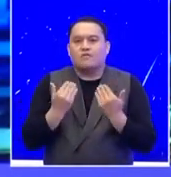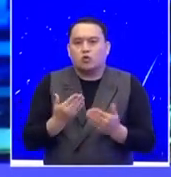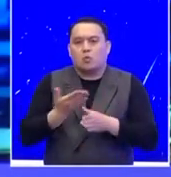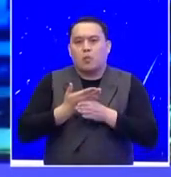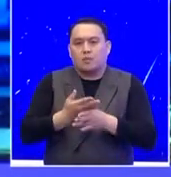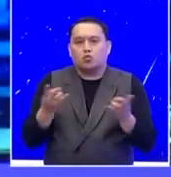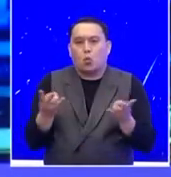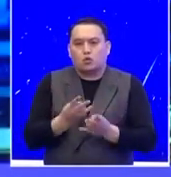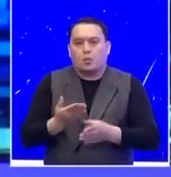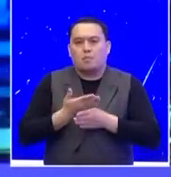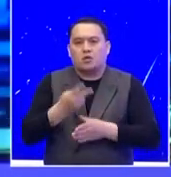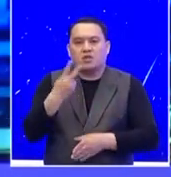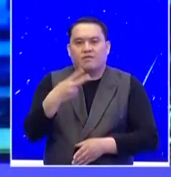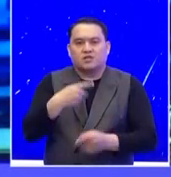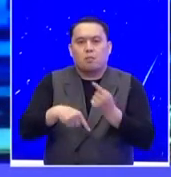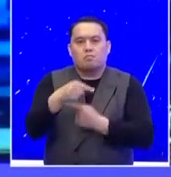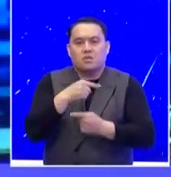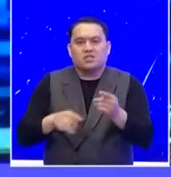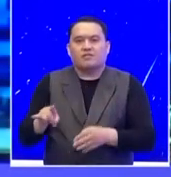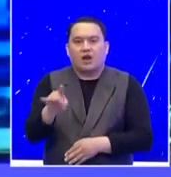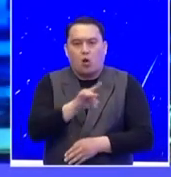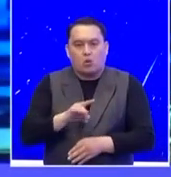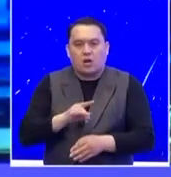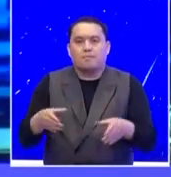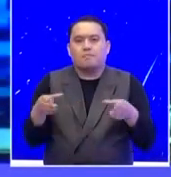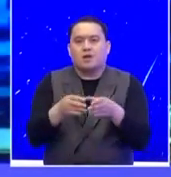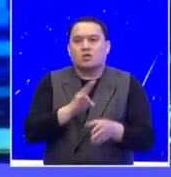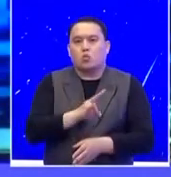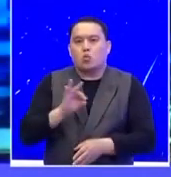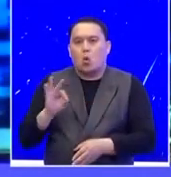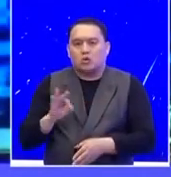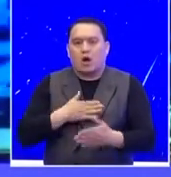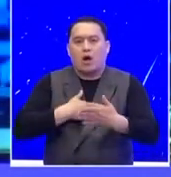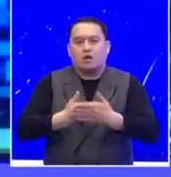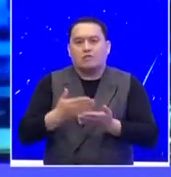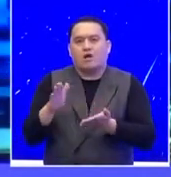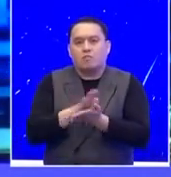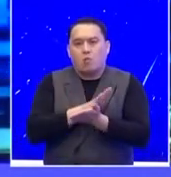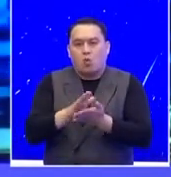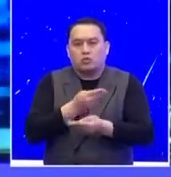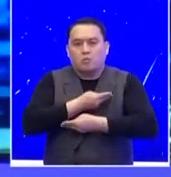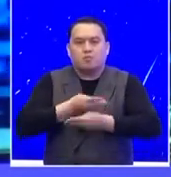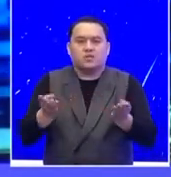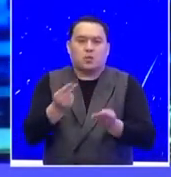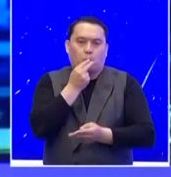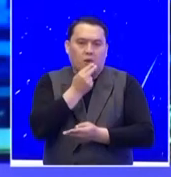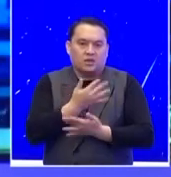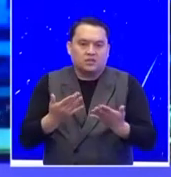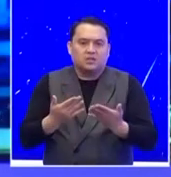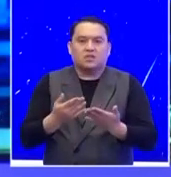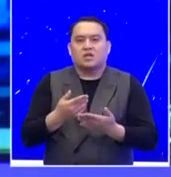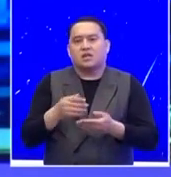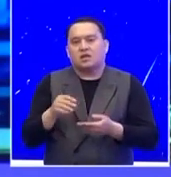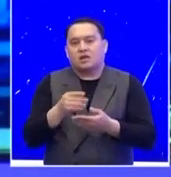помощь нуждающимся оказывает 20 бизнесменов региона. Вместе с партией «Нур-Отан» и волонтерами они доставляют продукты питания, средства защиты